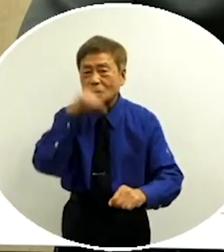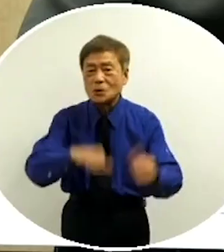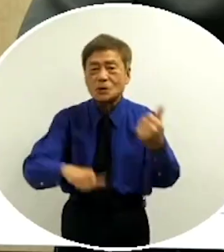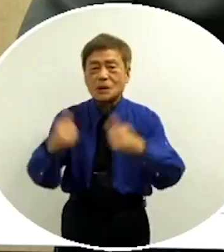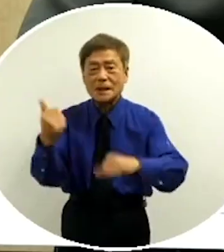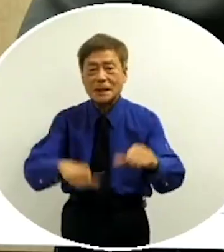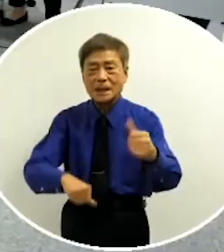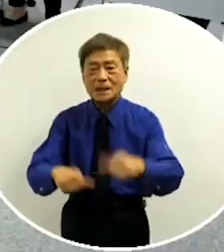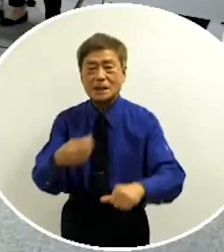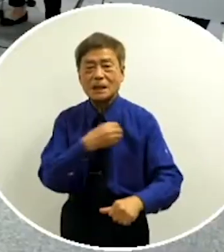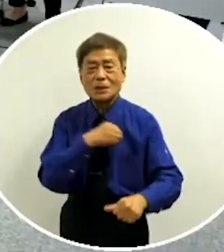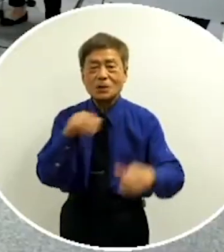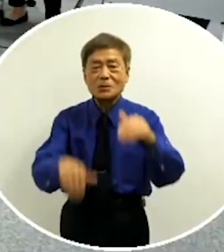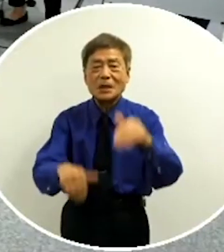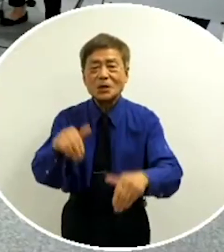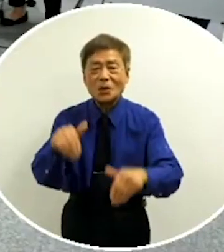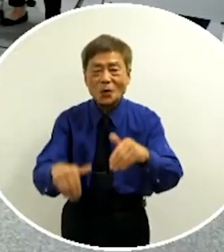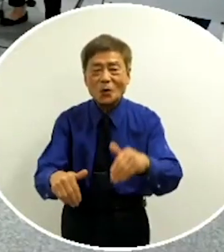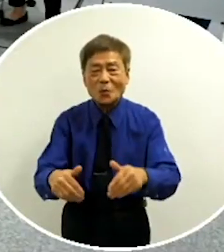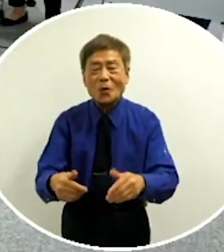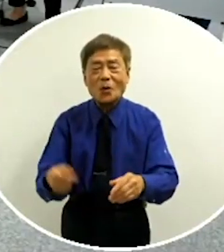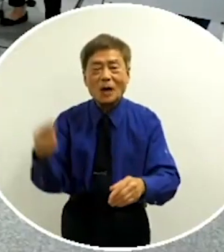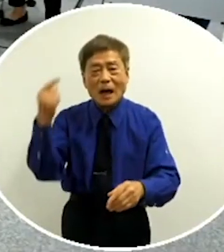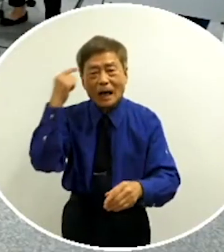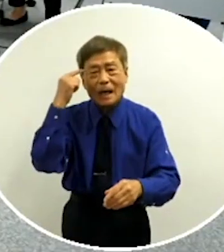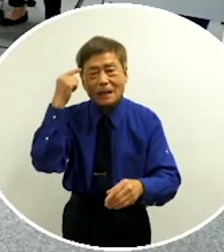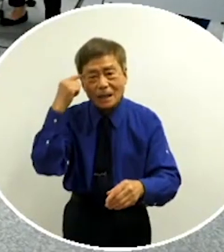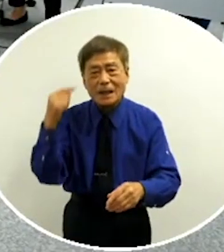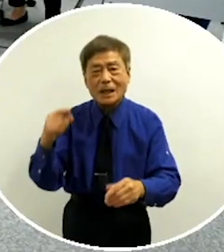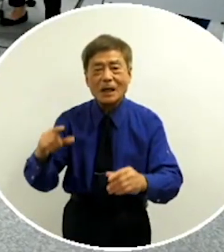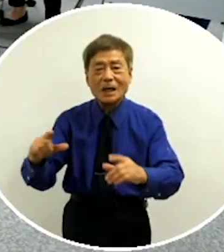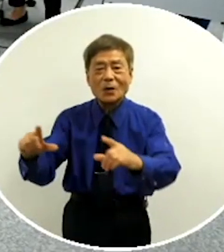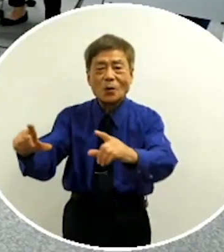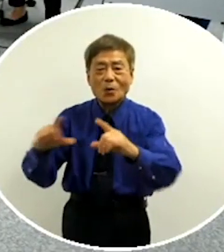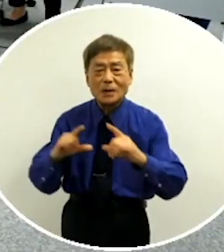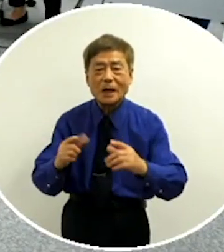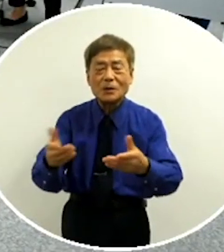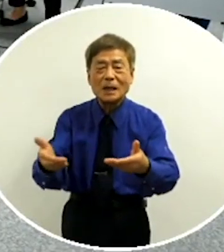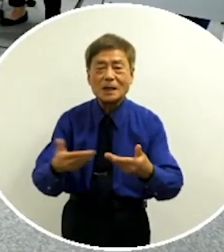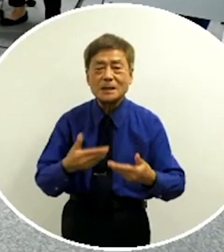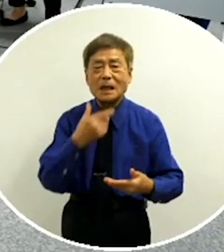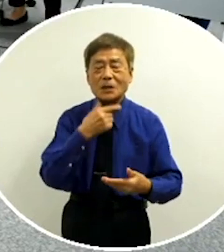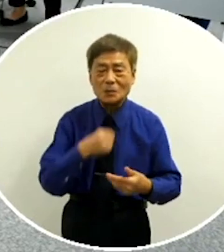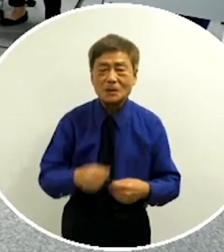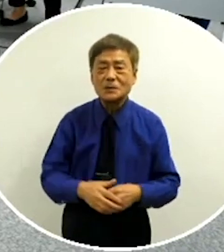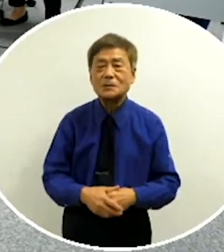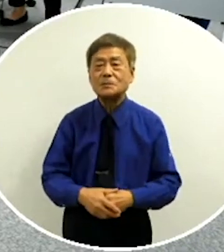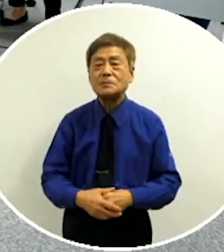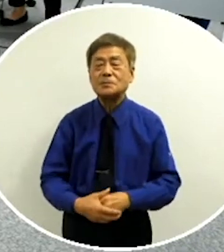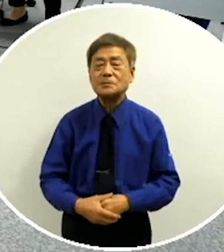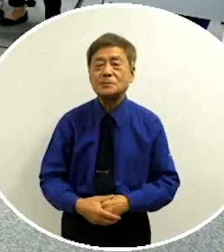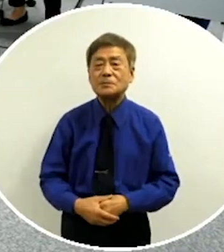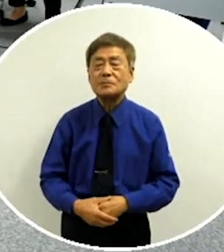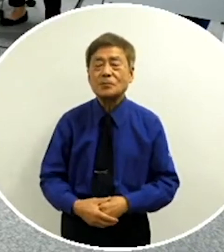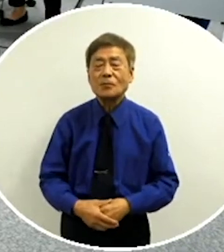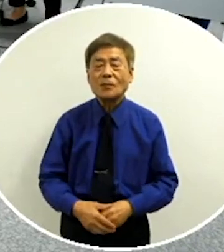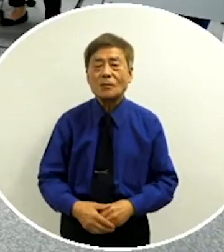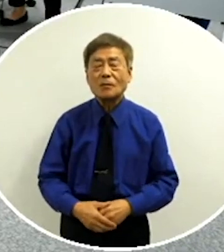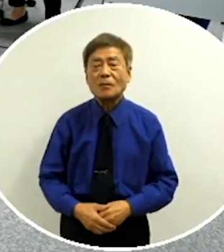くださいはいえーでは今度は西村候補からむすもハーブはご回答お願いいたします